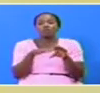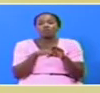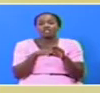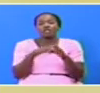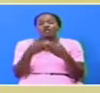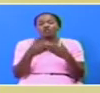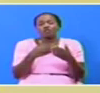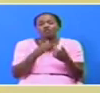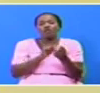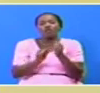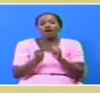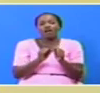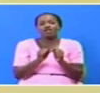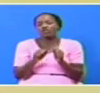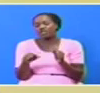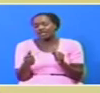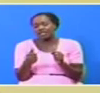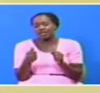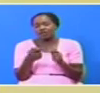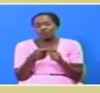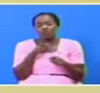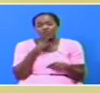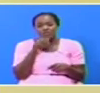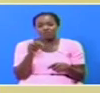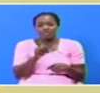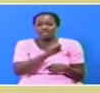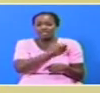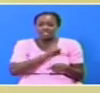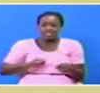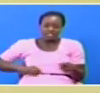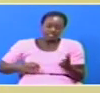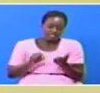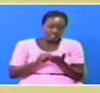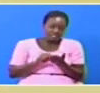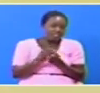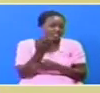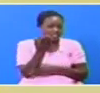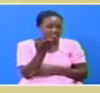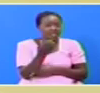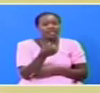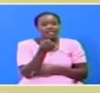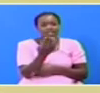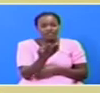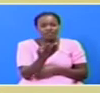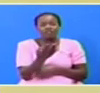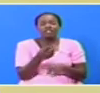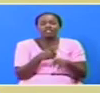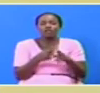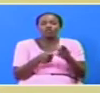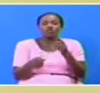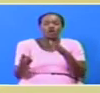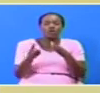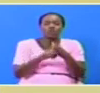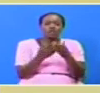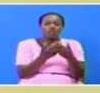hatua. Katibu wa chama hicho Seneta Hassan Omar amesema kwamba chama kinawapa muda wa kufika mbele ya kamati ya